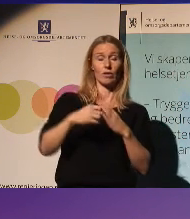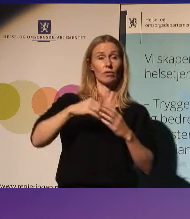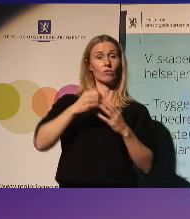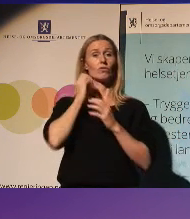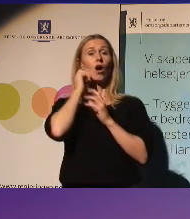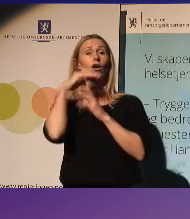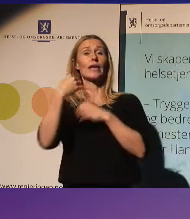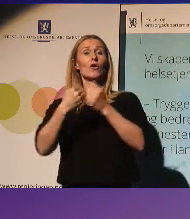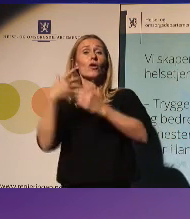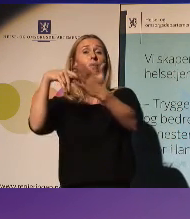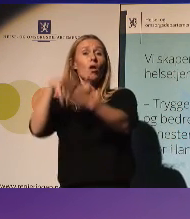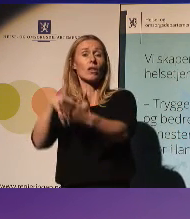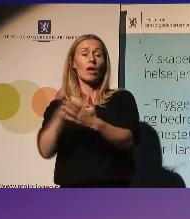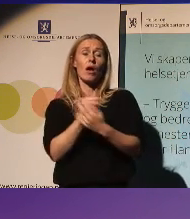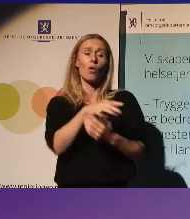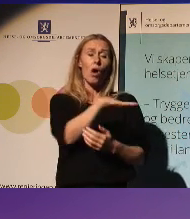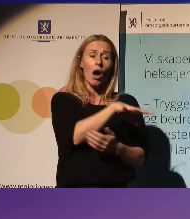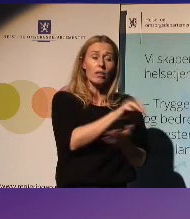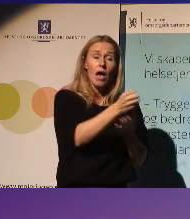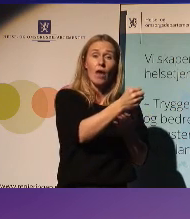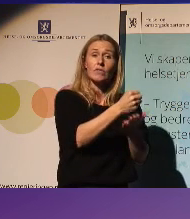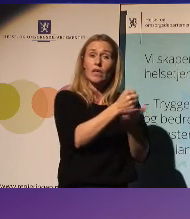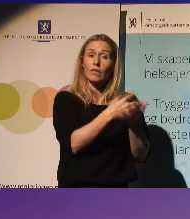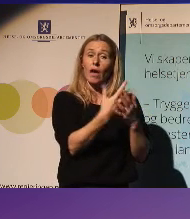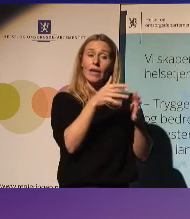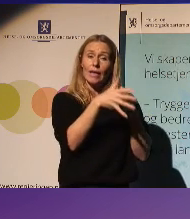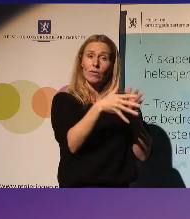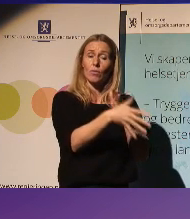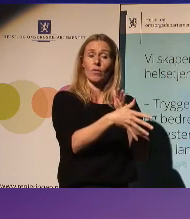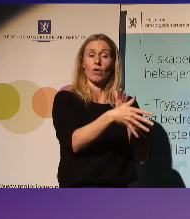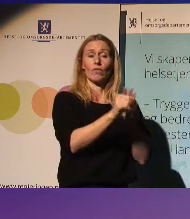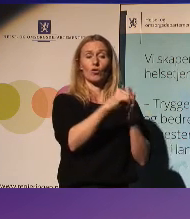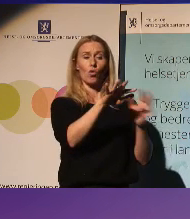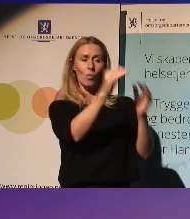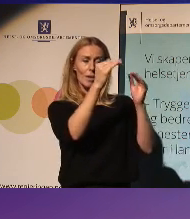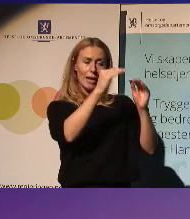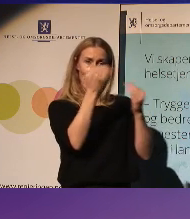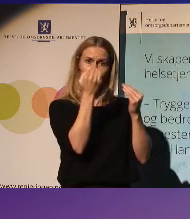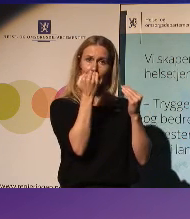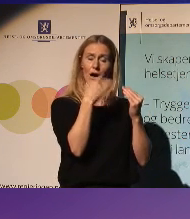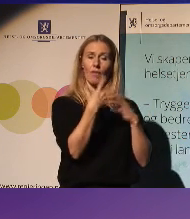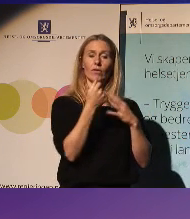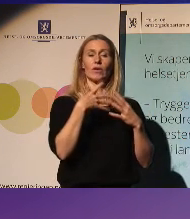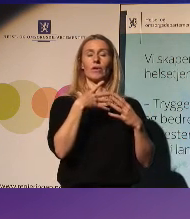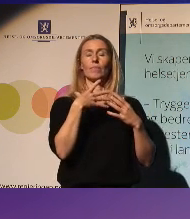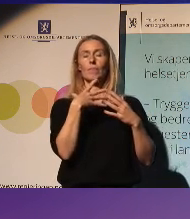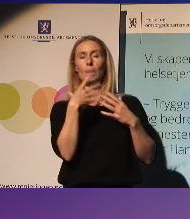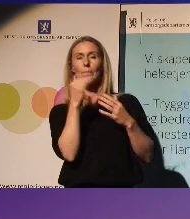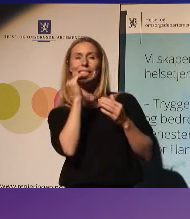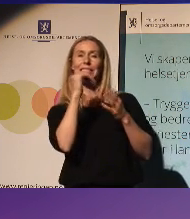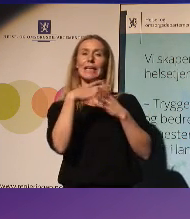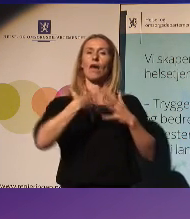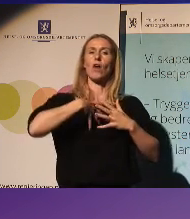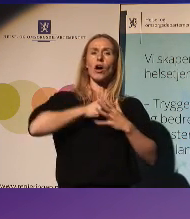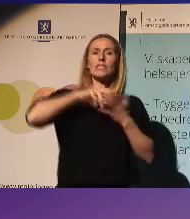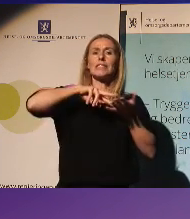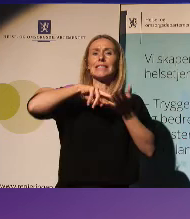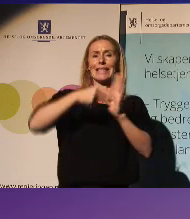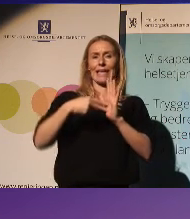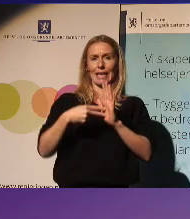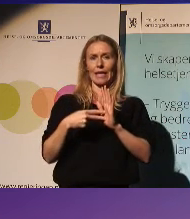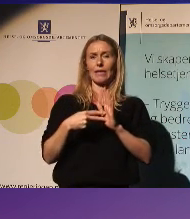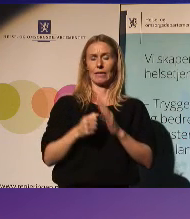har nå gjennomgått opplæring i bruk av eksponeringsterapi og angstmestringsteknikker.